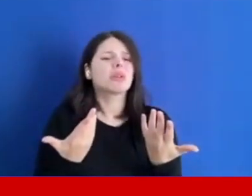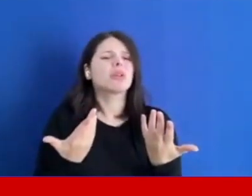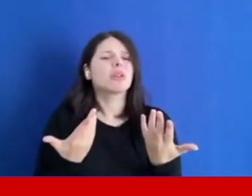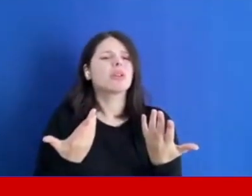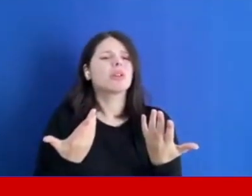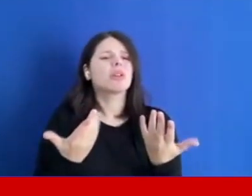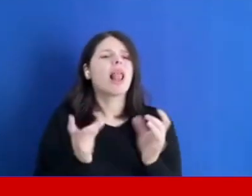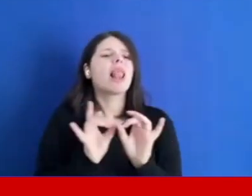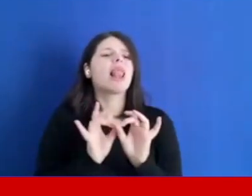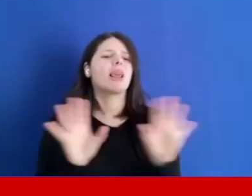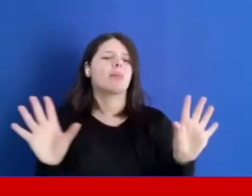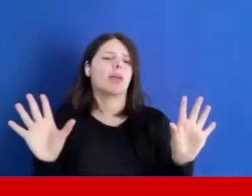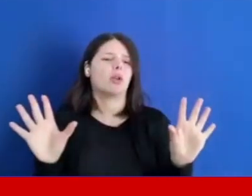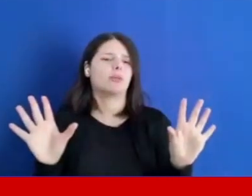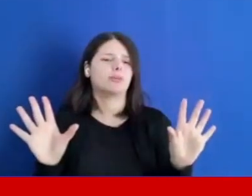libero.